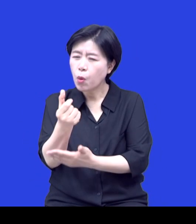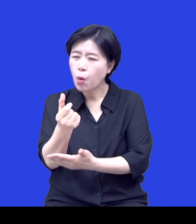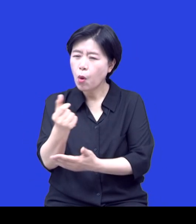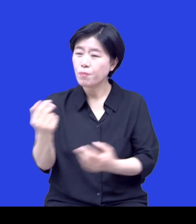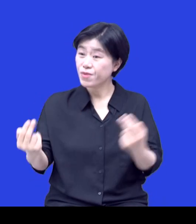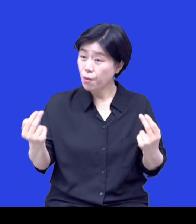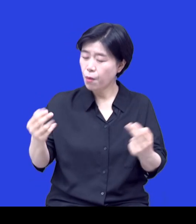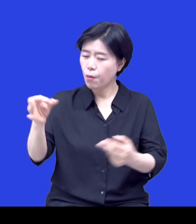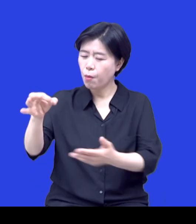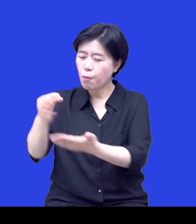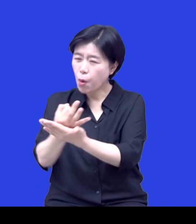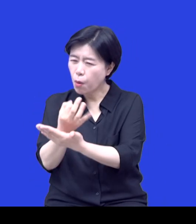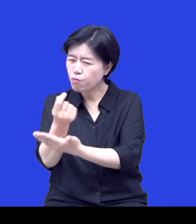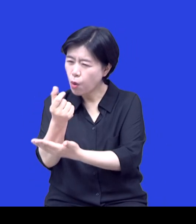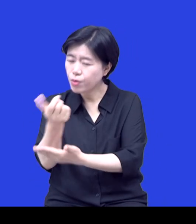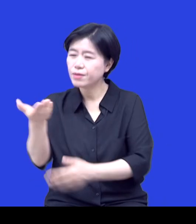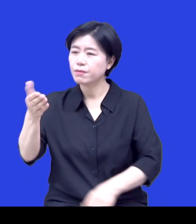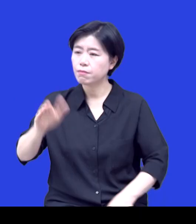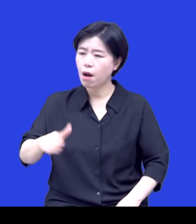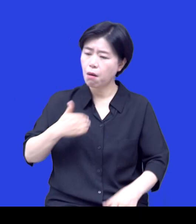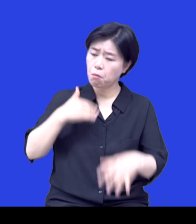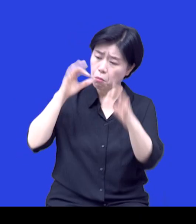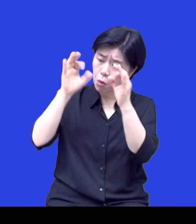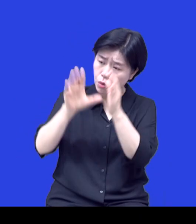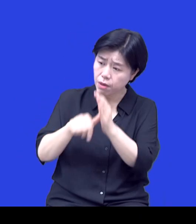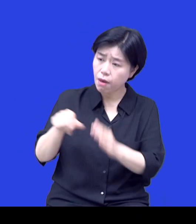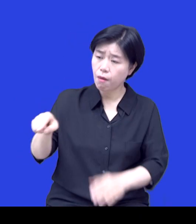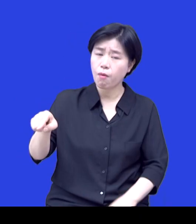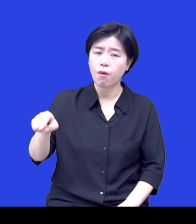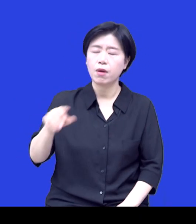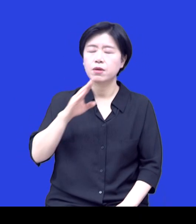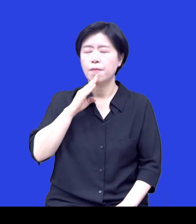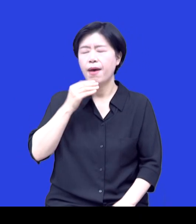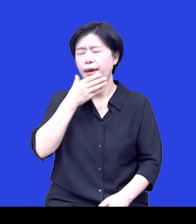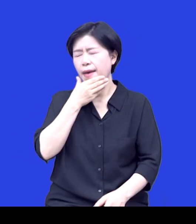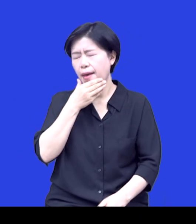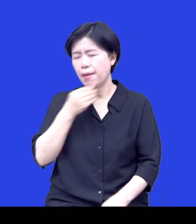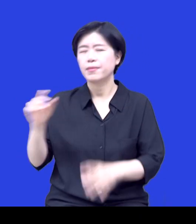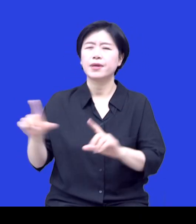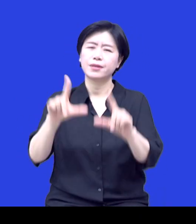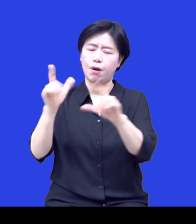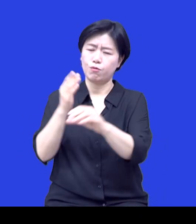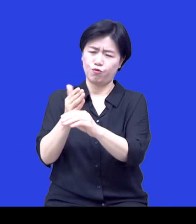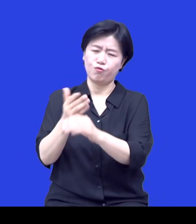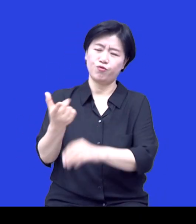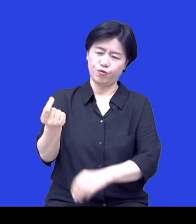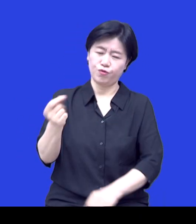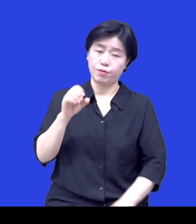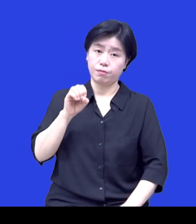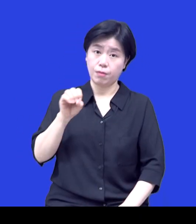오. We can just feel it. 내가 느낄 수가 있다는 거예요, 자기들이. 그래서